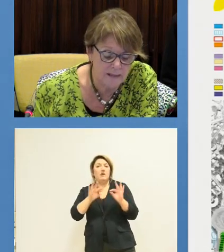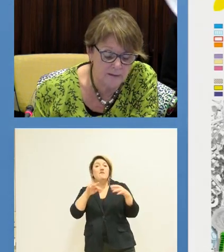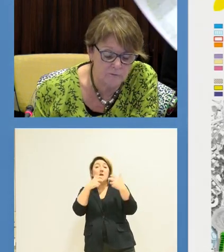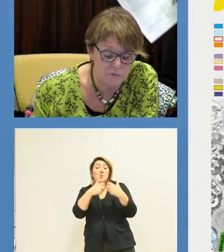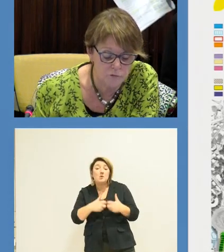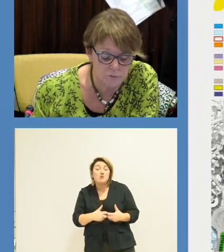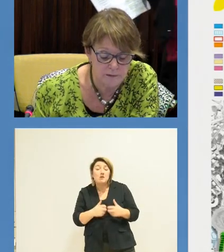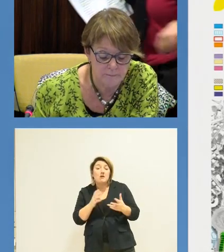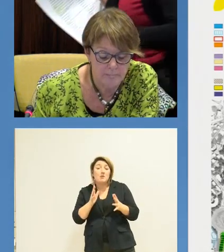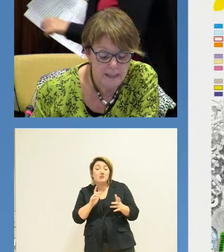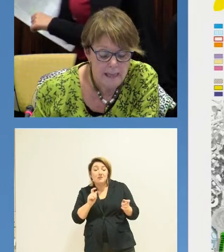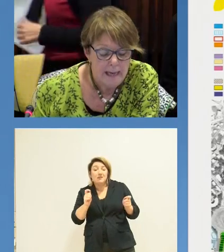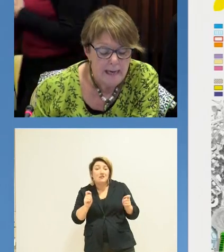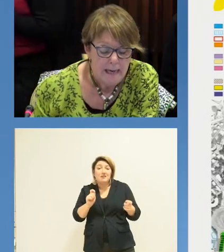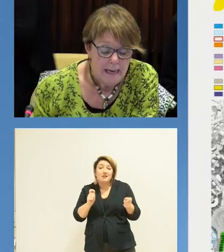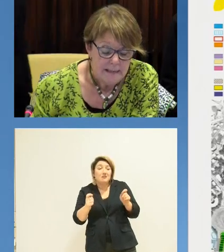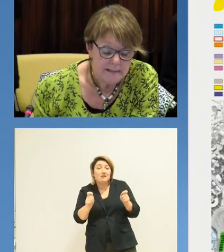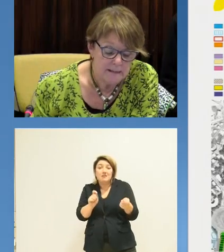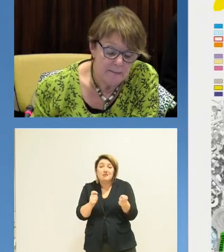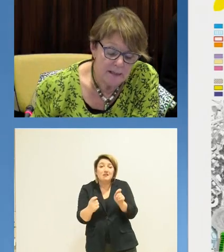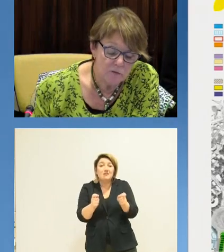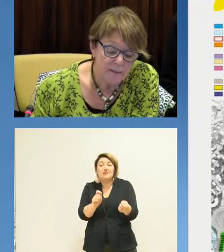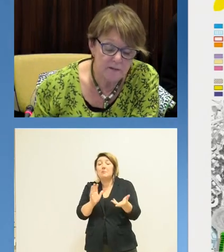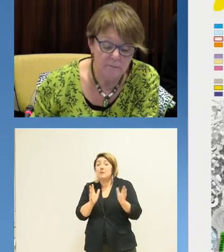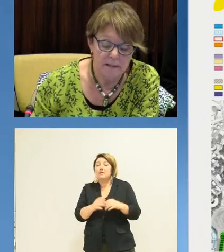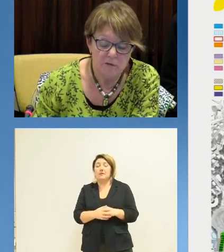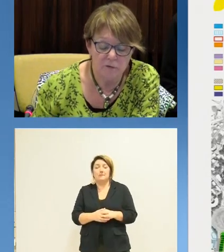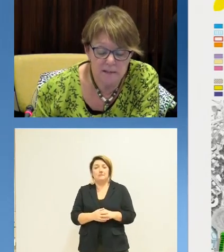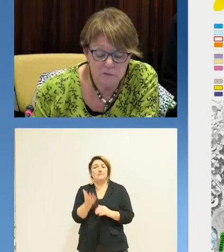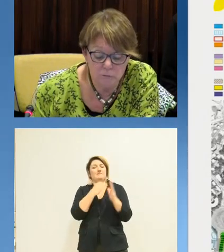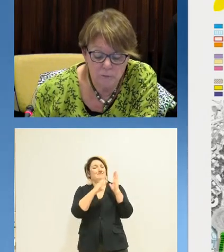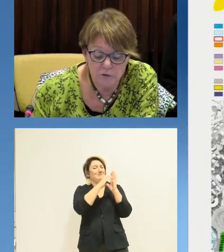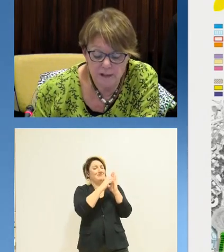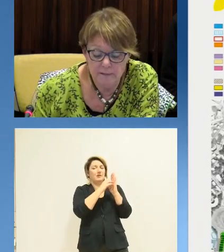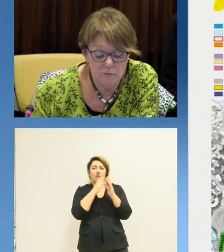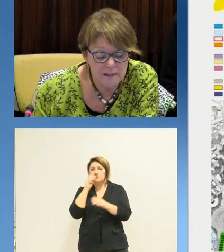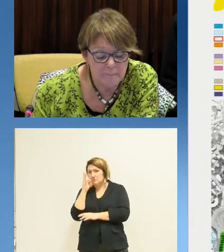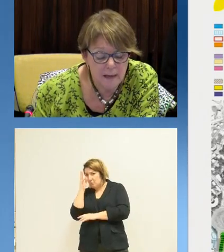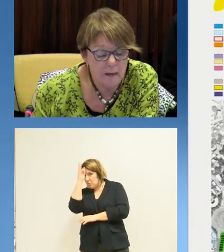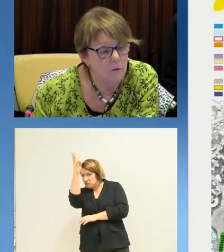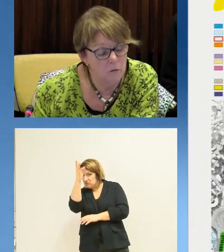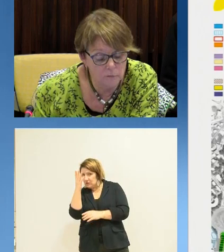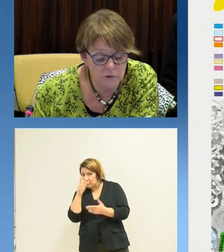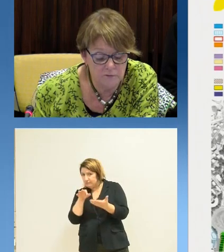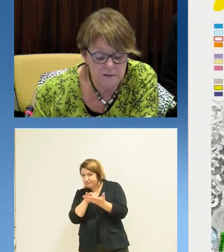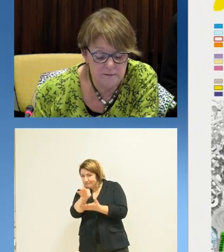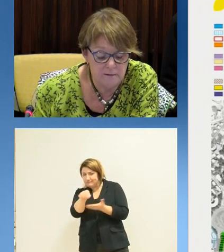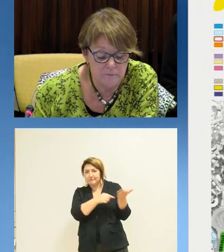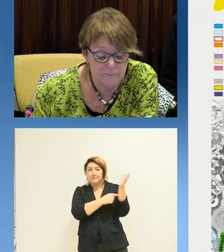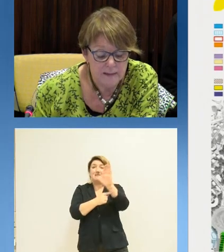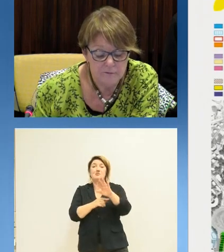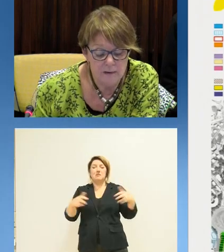financiers annoncés aujourd'hui cette délibération présente bien les orientations du projet mais ne valide pas le montant